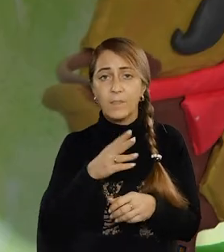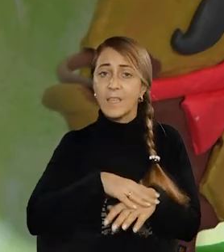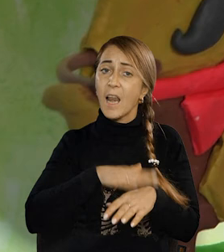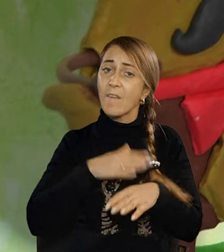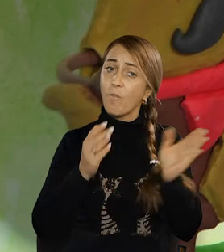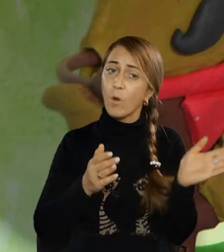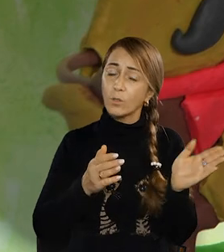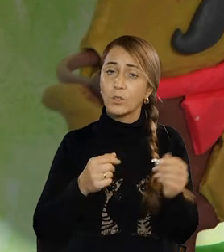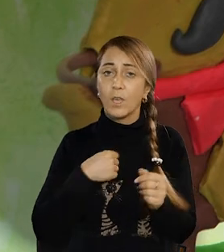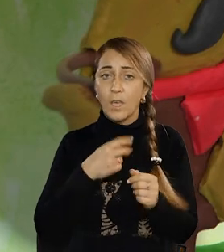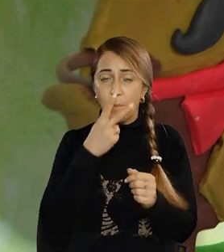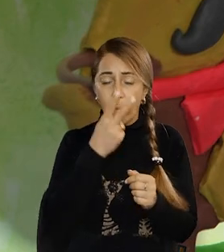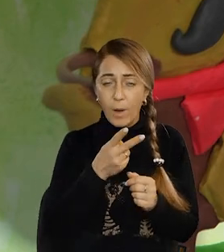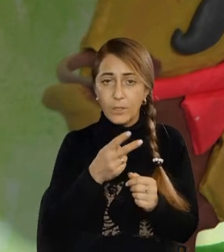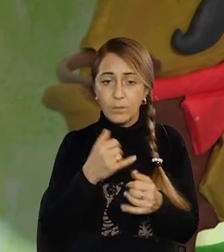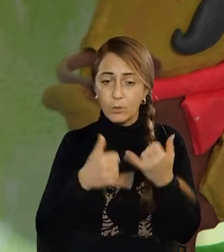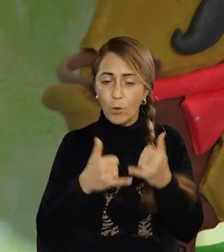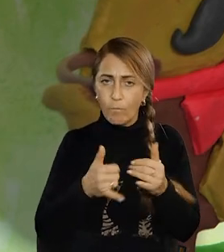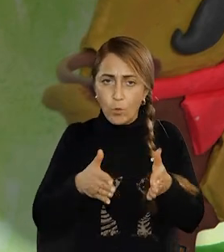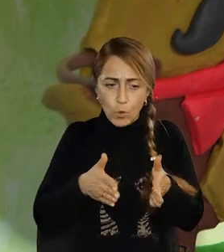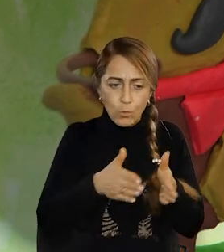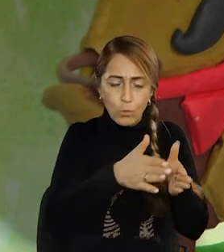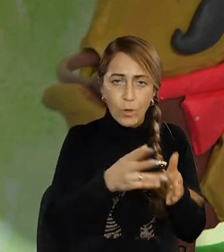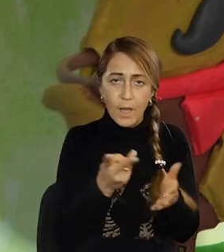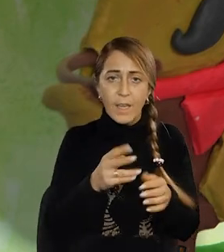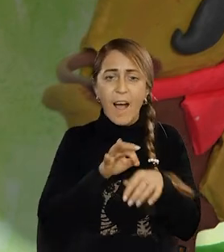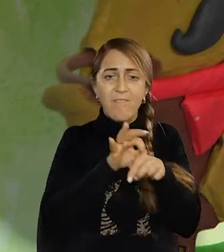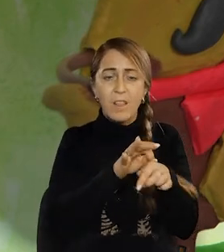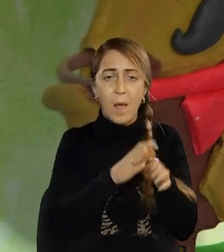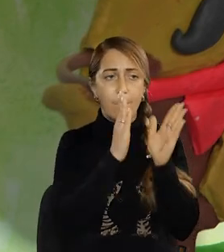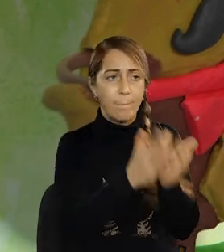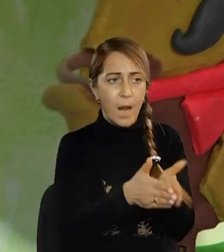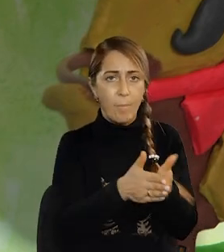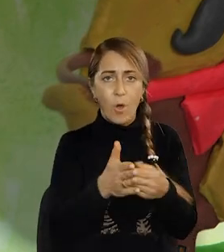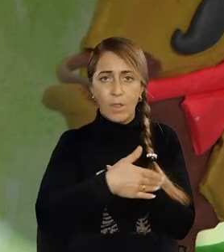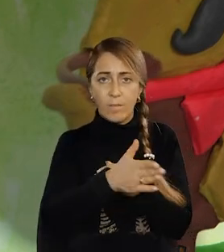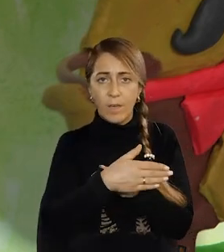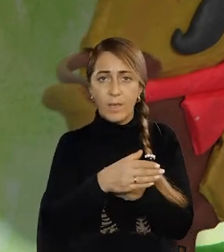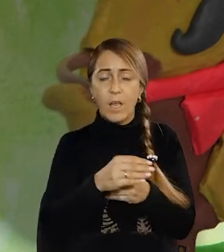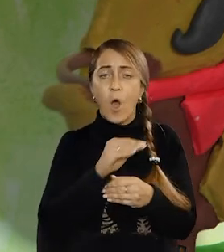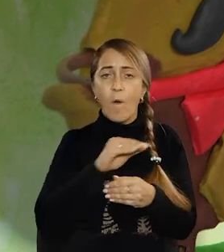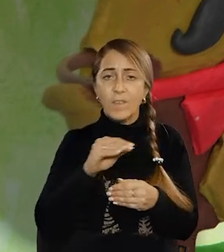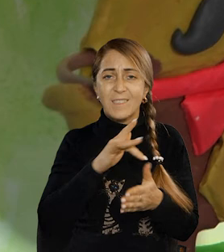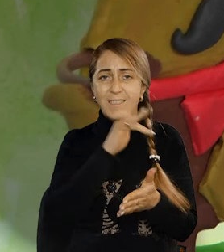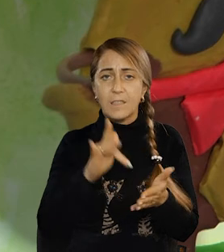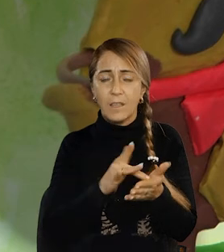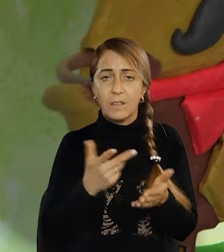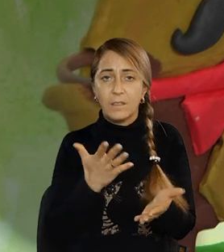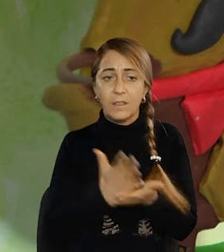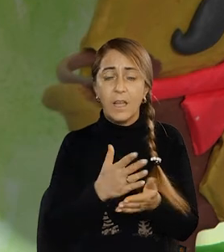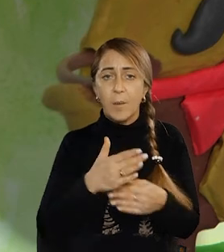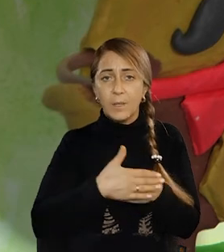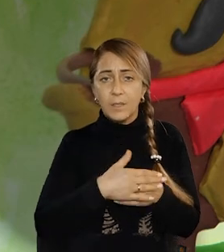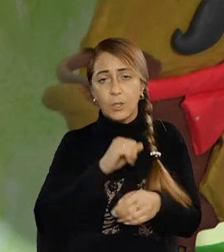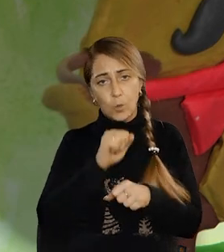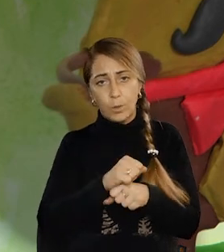звернув увагу на напрямок жовтої смужки, яка вела прямісінько до прозорих дверей офісного центру, що знаходився неподалік